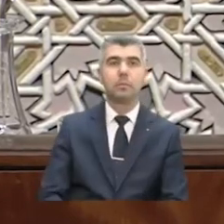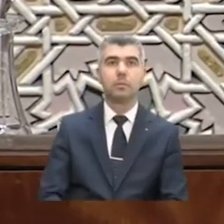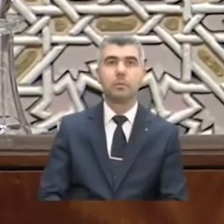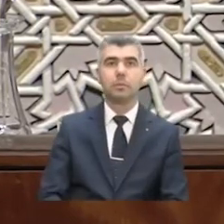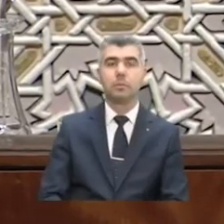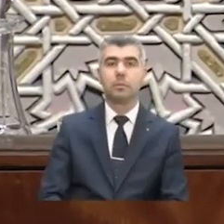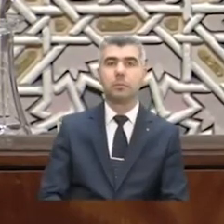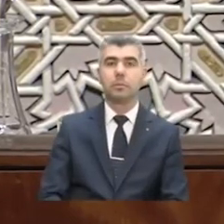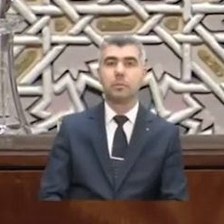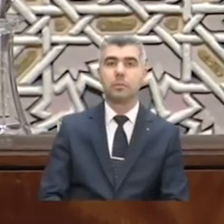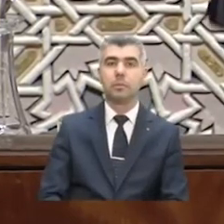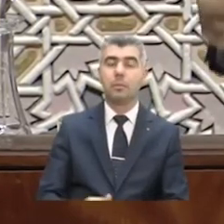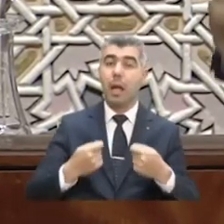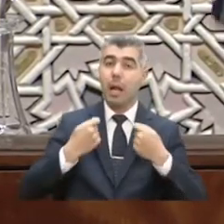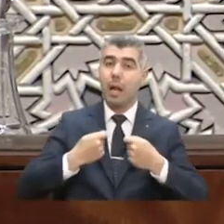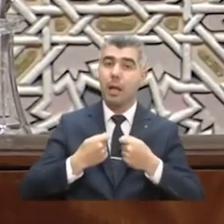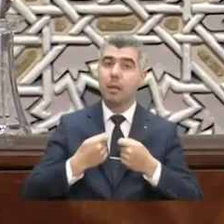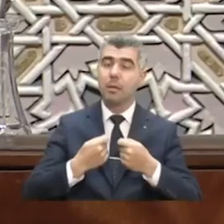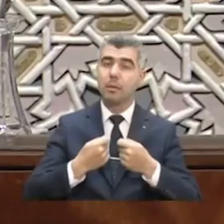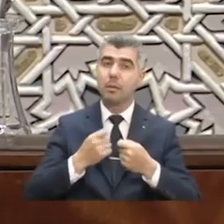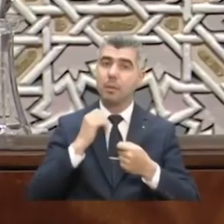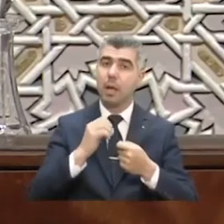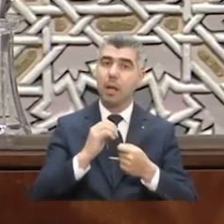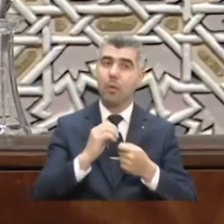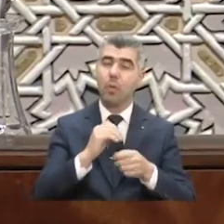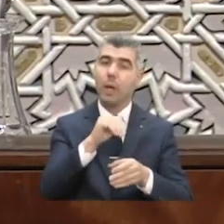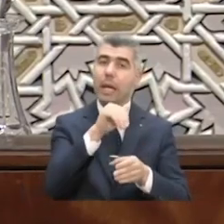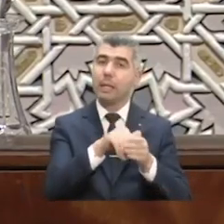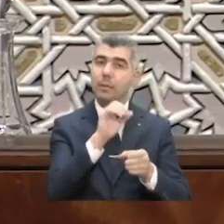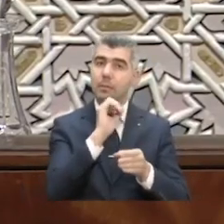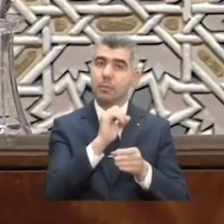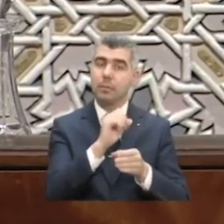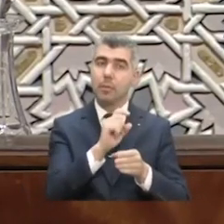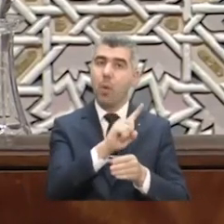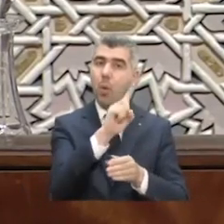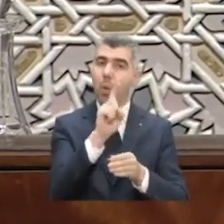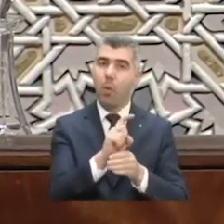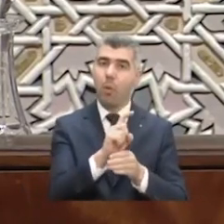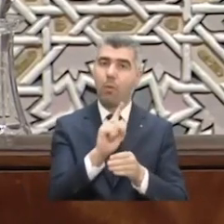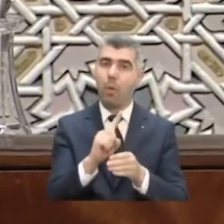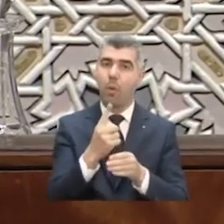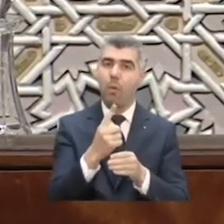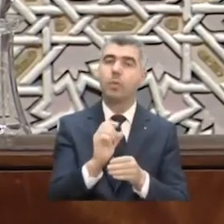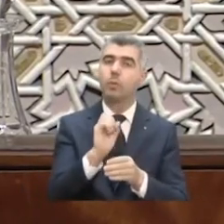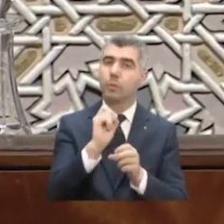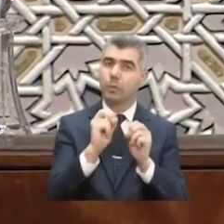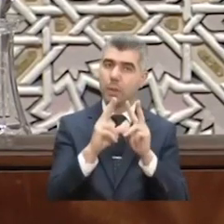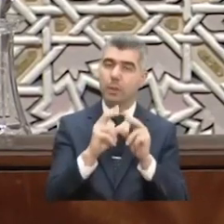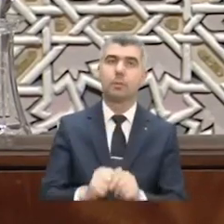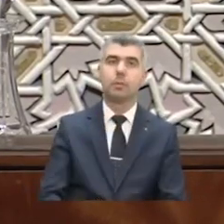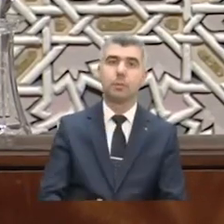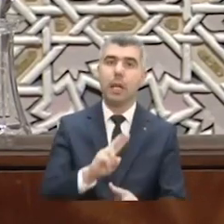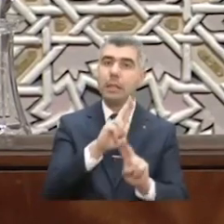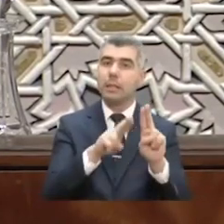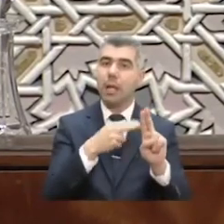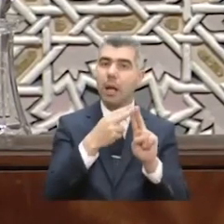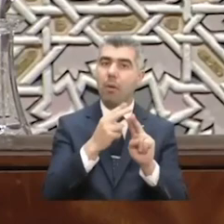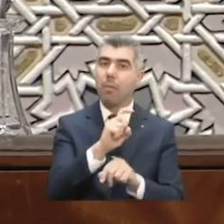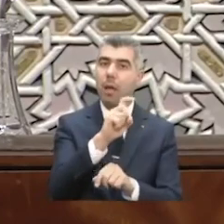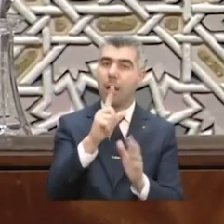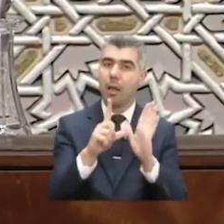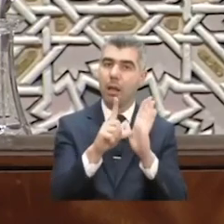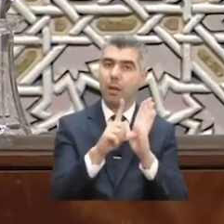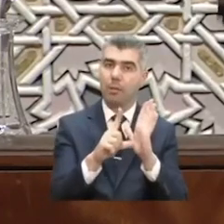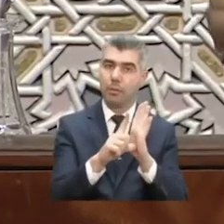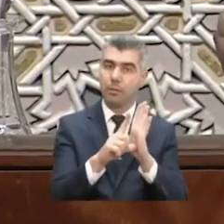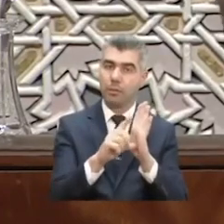ما أعطيتوش الكلمة، ما أعطيتوش الكلمة، أعطيته الكلمة والآن ما أعطيتوش الكلمة، وأجيبه بالقانون. إذا